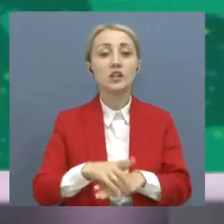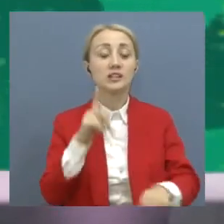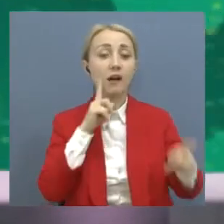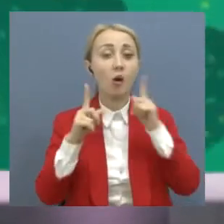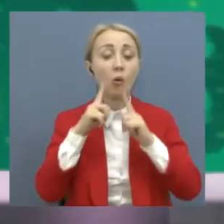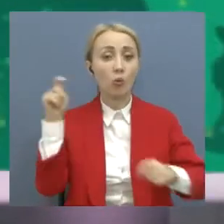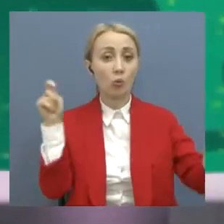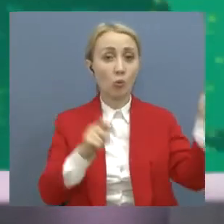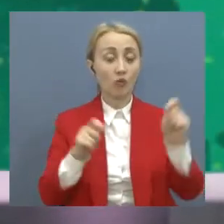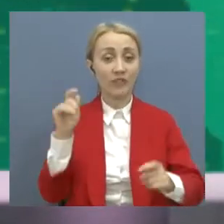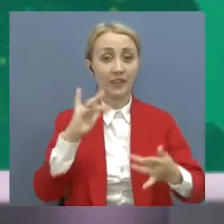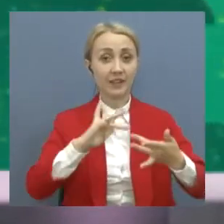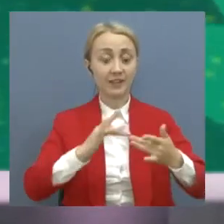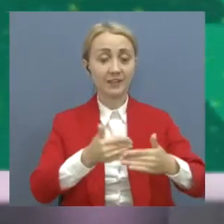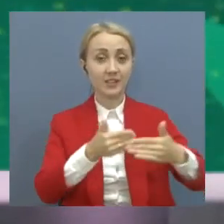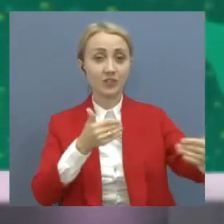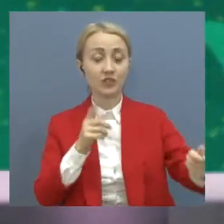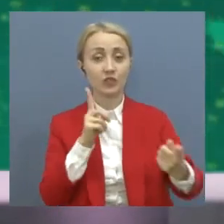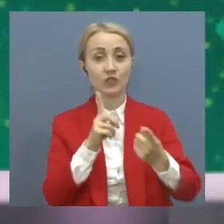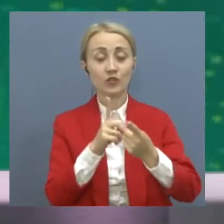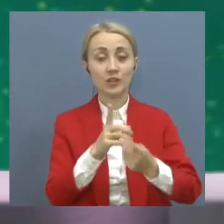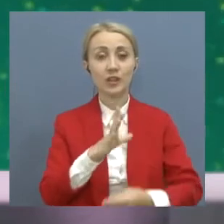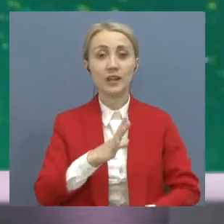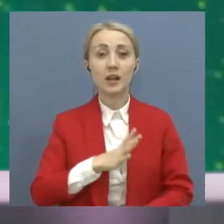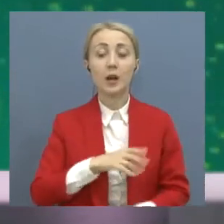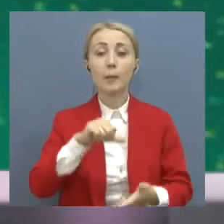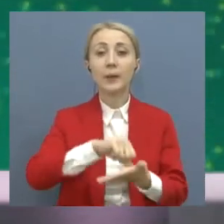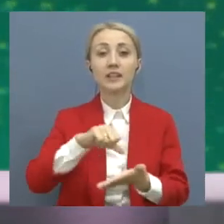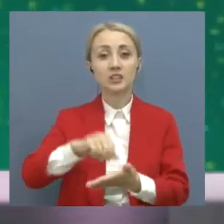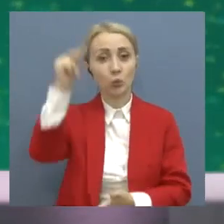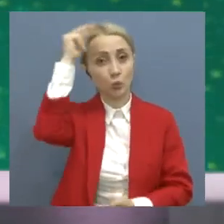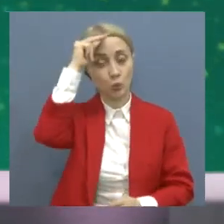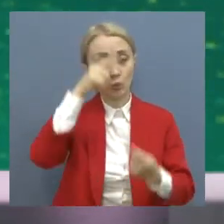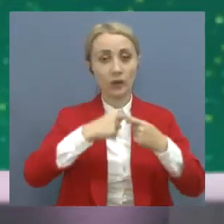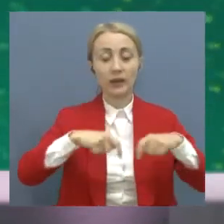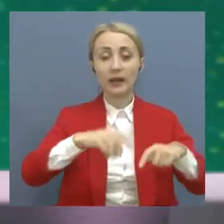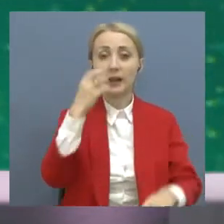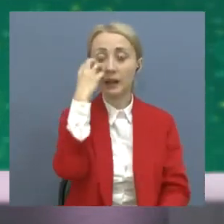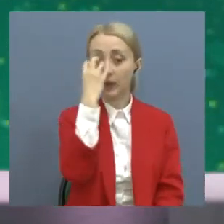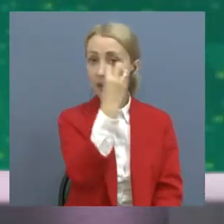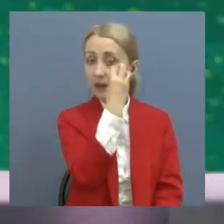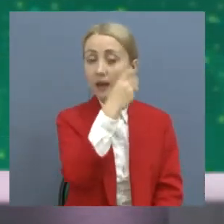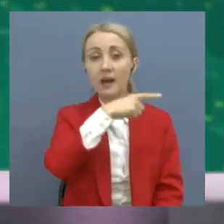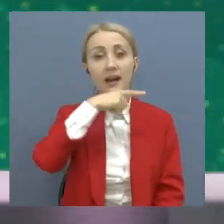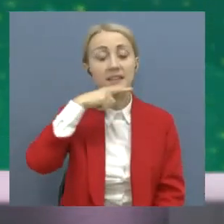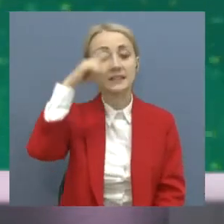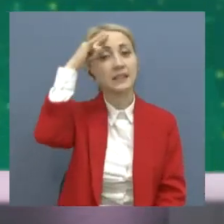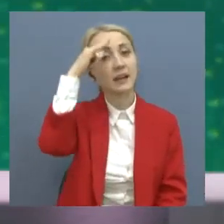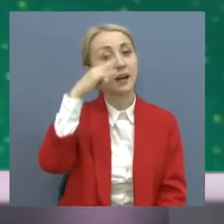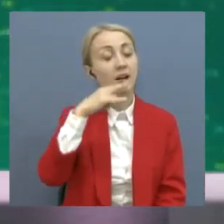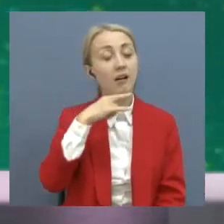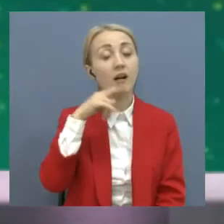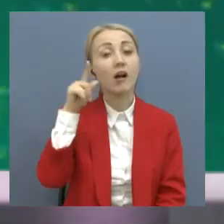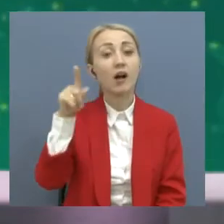Қырғызстан, Башқұрстан, Ресей мен еліміздің оқу орындары өкілдері қатысты. Жиын Абай Құнанбаевтың тағылымы және заманауи білім беру